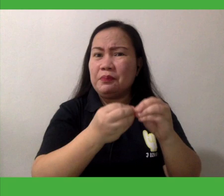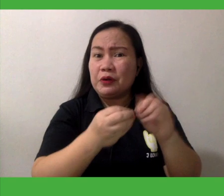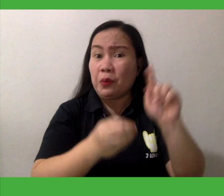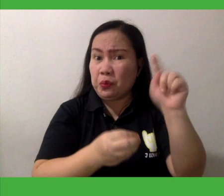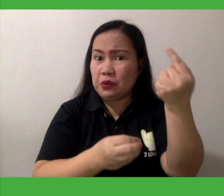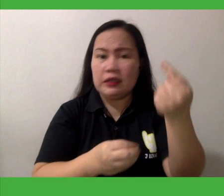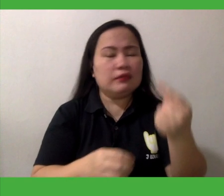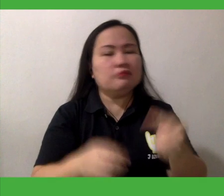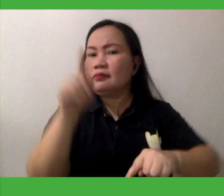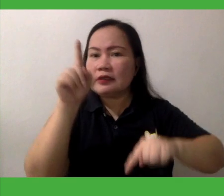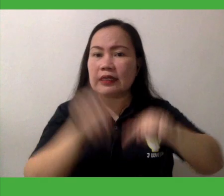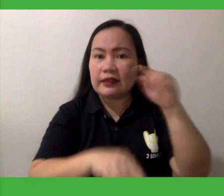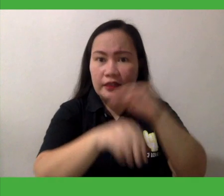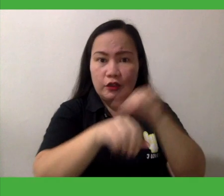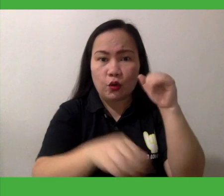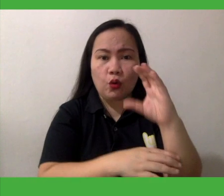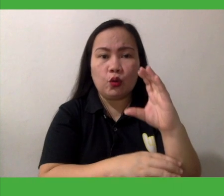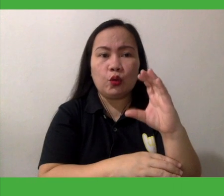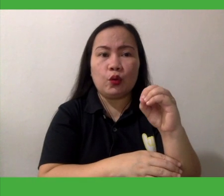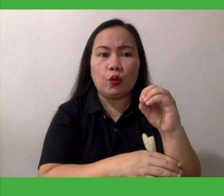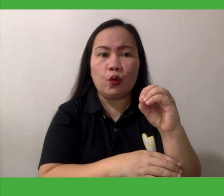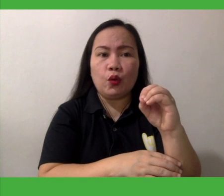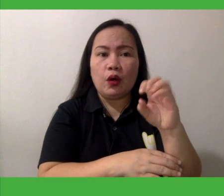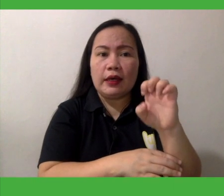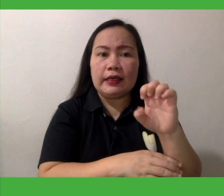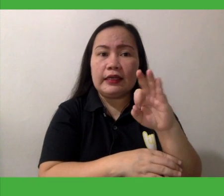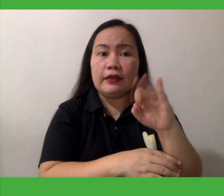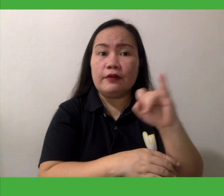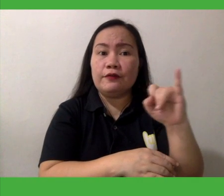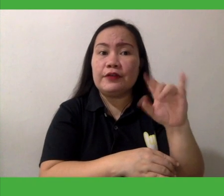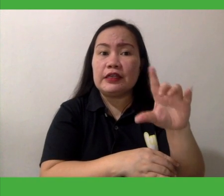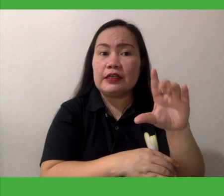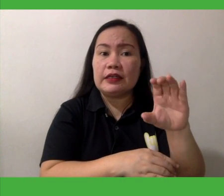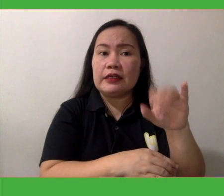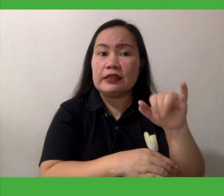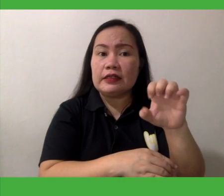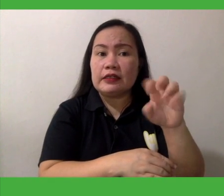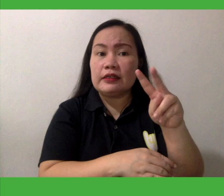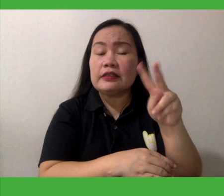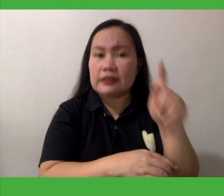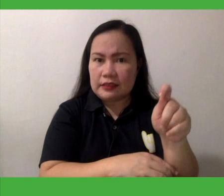number lang siya, hindi mo yun pwedeng tawaging coefficient. Kasi number lang. So, dapat meron siyang kasamang